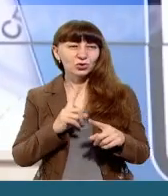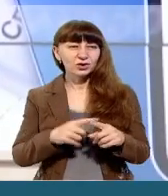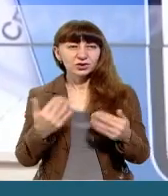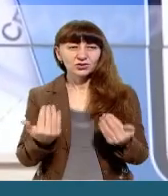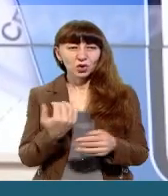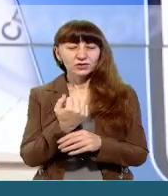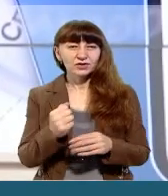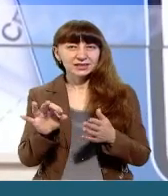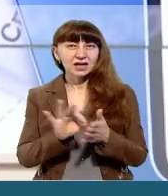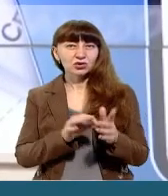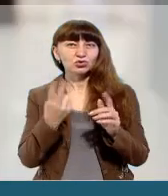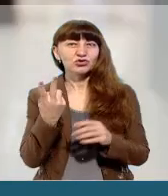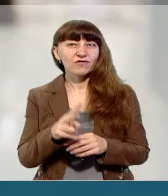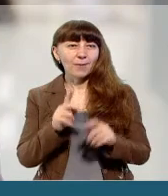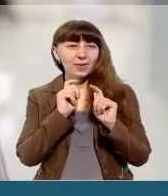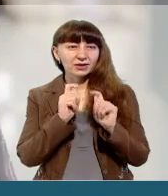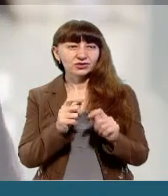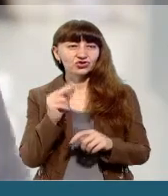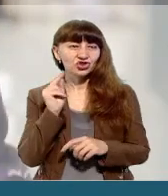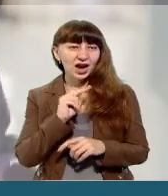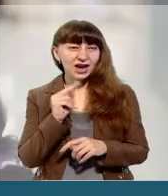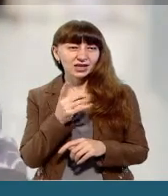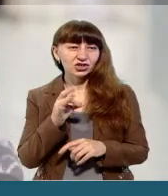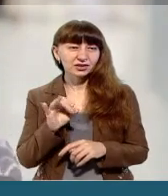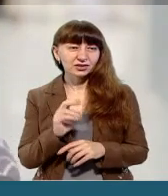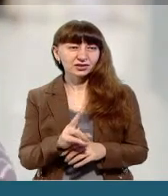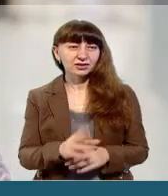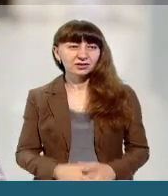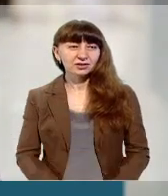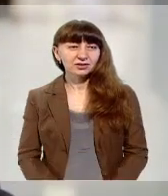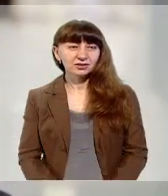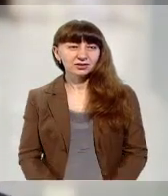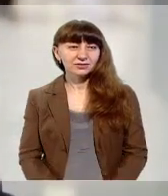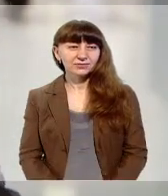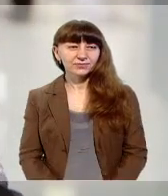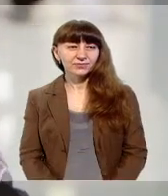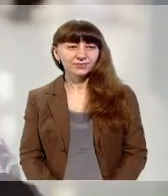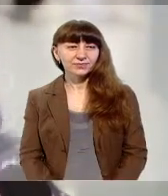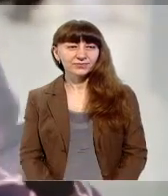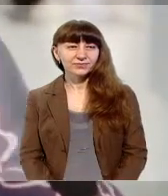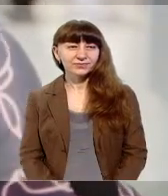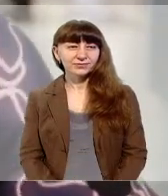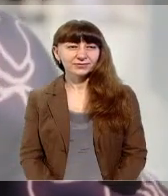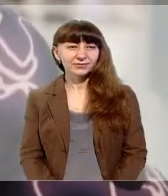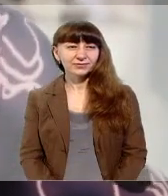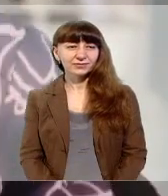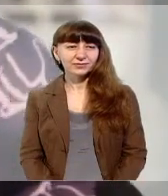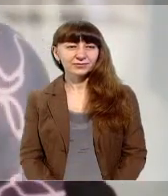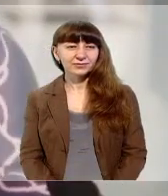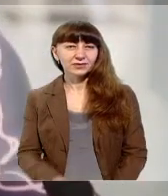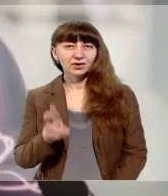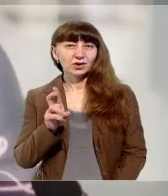сегодня он выиграл сразу Два подарка чай не знаю чай заваривать утром и